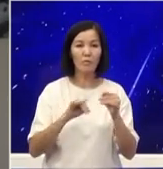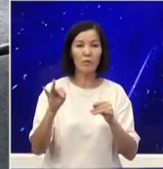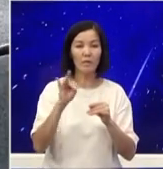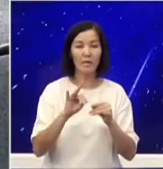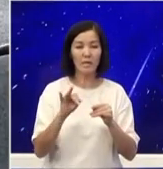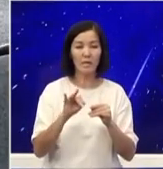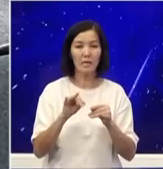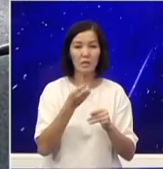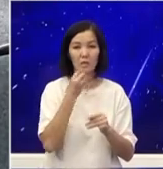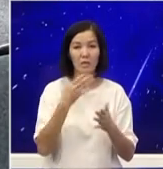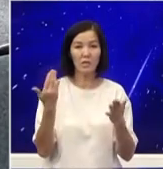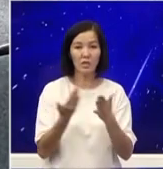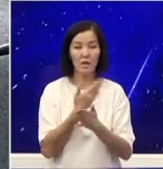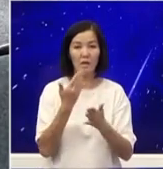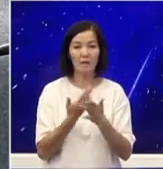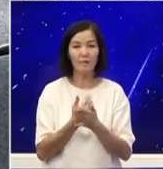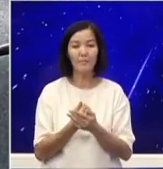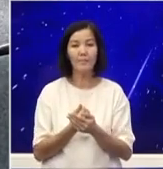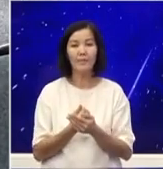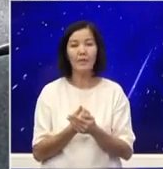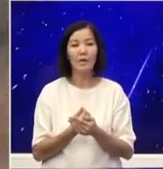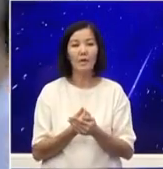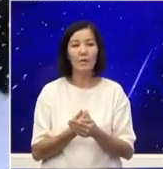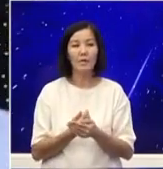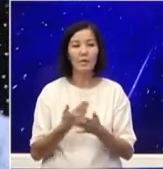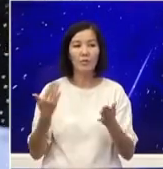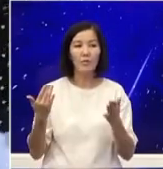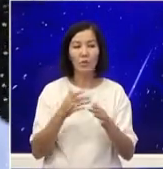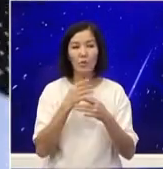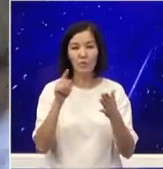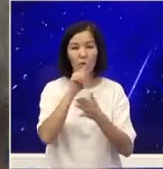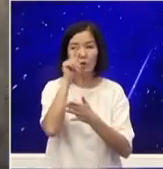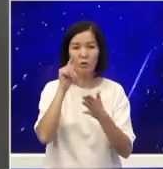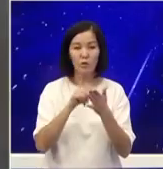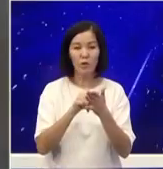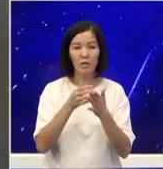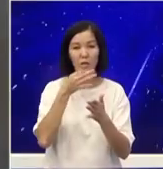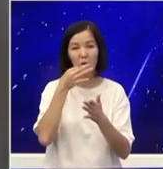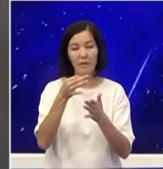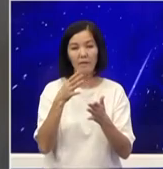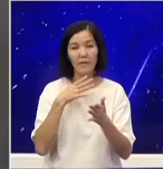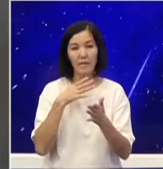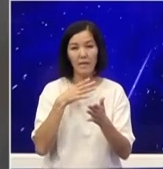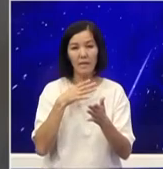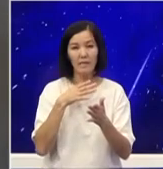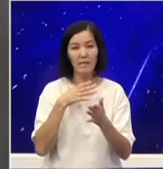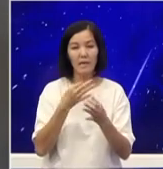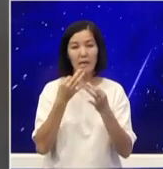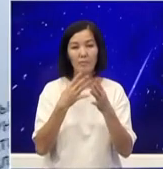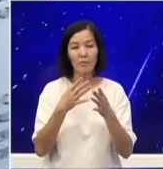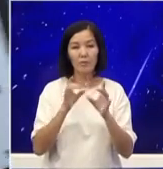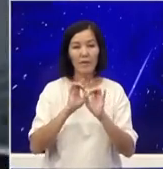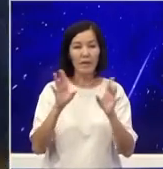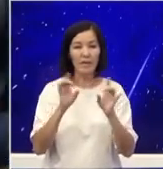деп санаймыз. Тұсаукесерге зиялы қауым мен бақ өкілдері қатысты. Сан сауал қойылып, тұшымды пікірлер айтылды. Ұғынықты тілмен ұтымды